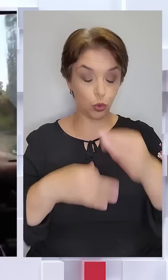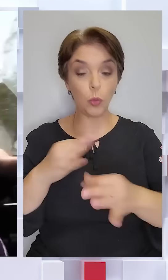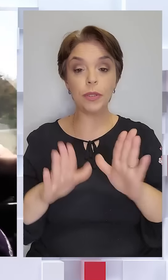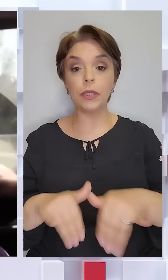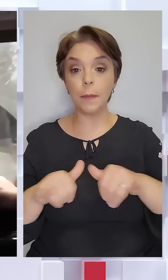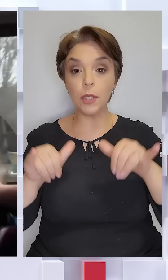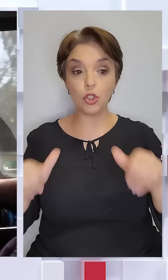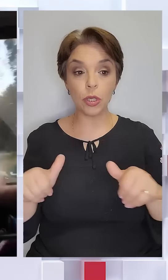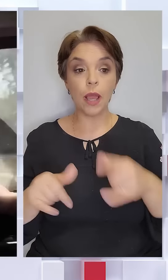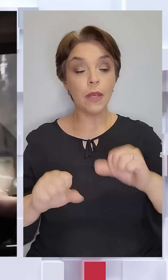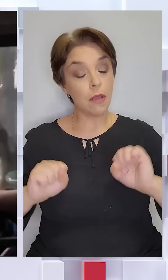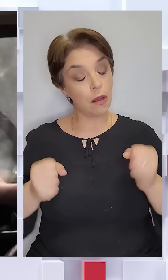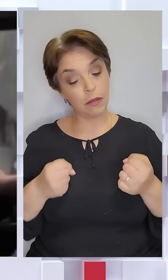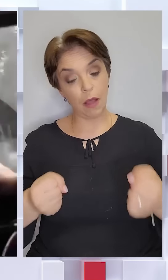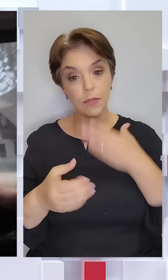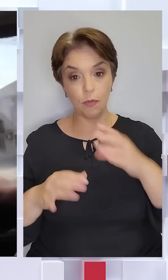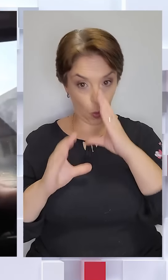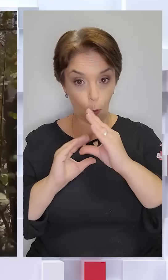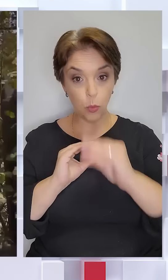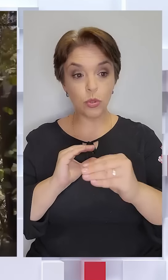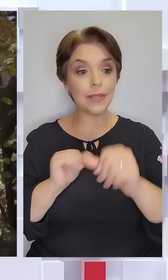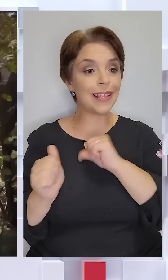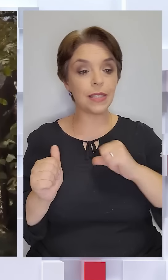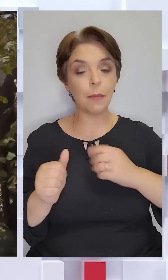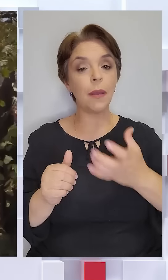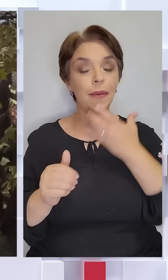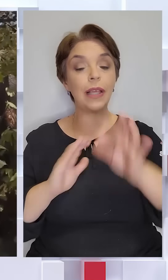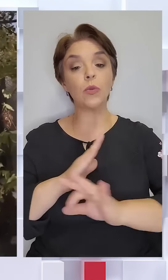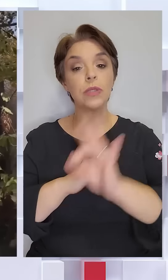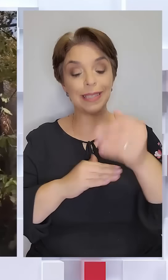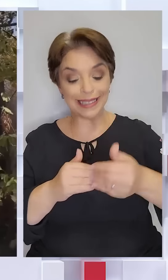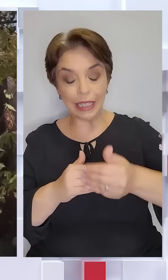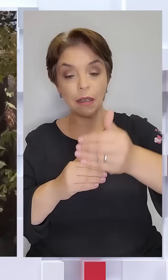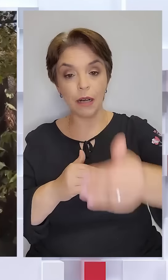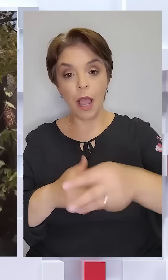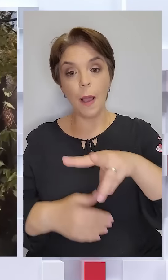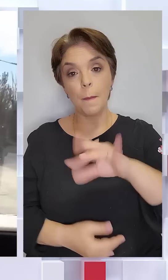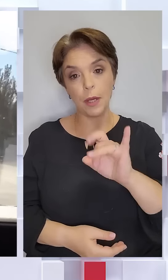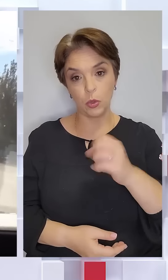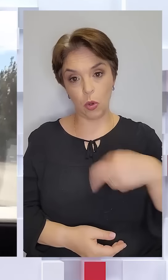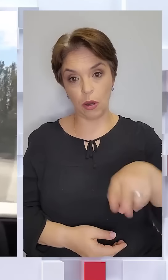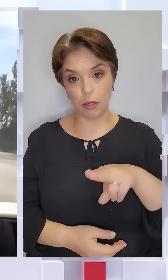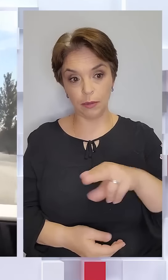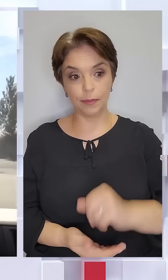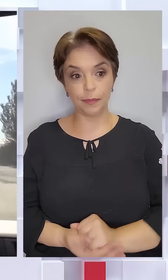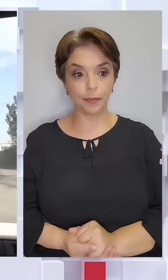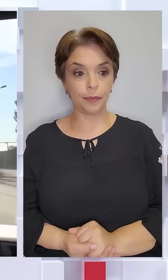лише більше, він гнав свого евакуаційного буса на самий південно-східний край Мирнограда.